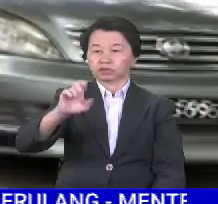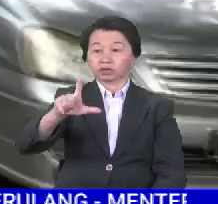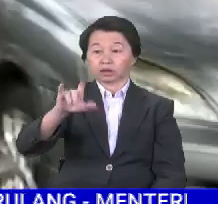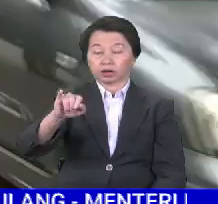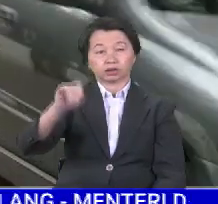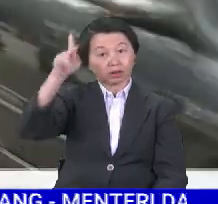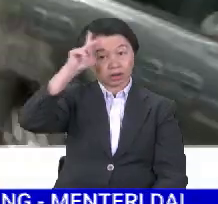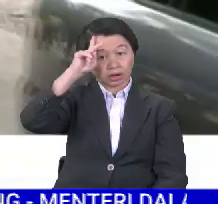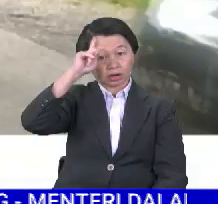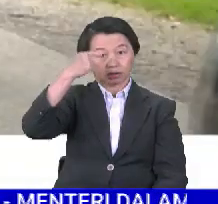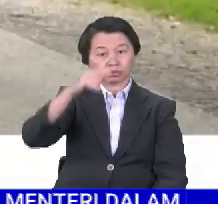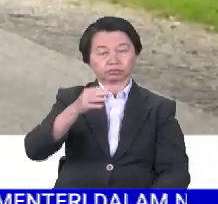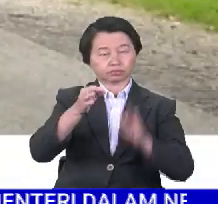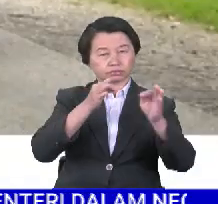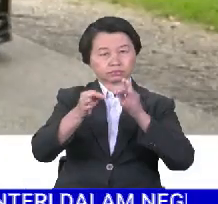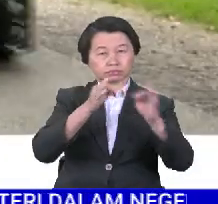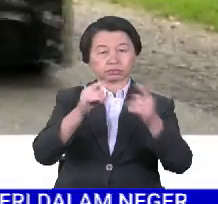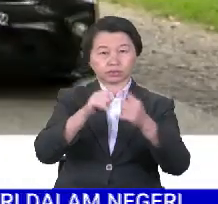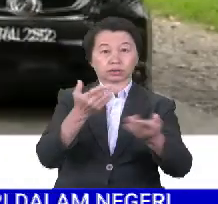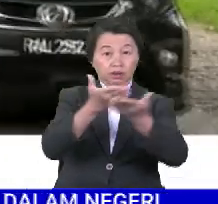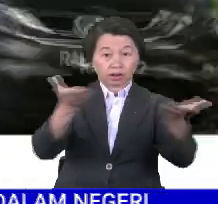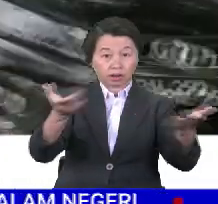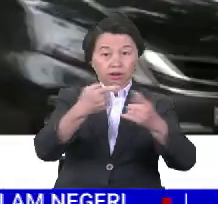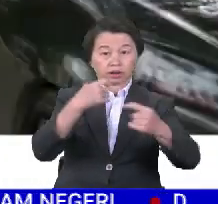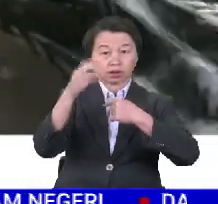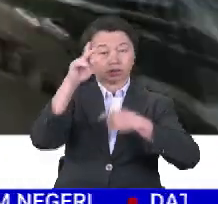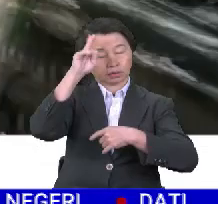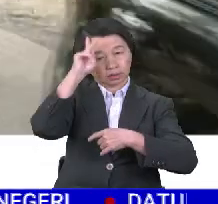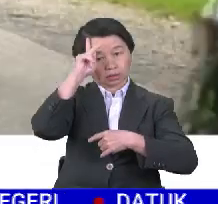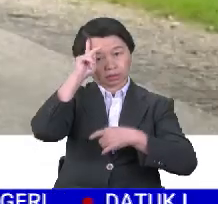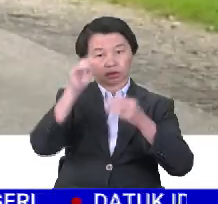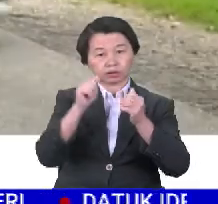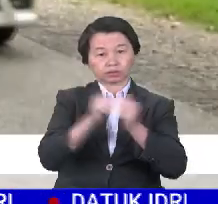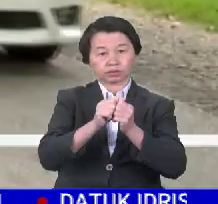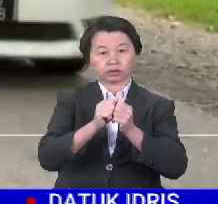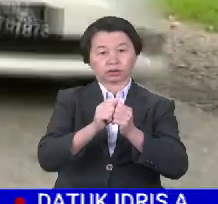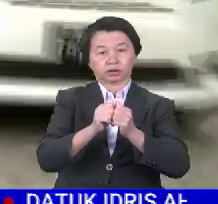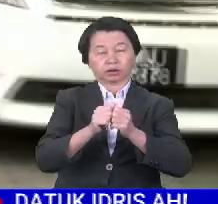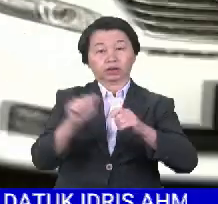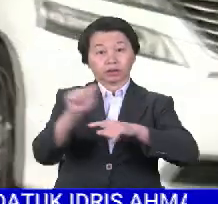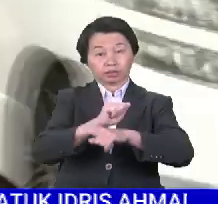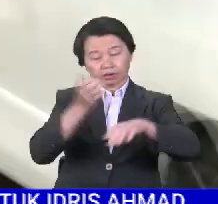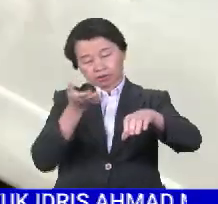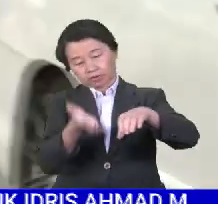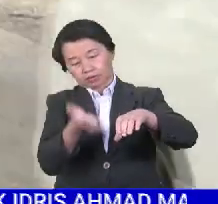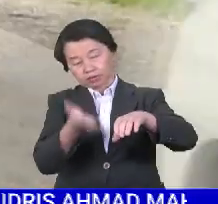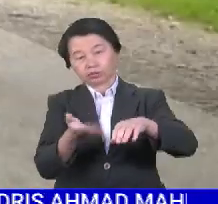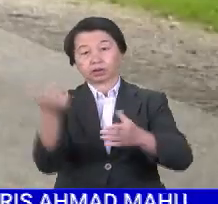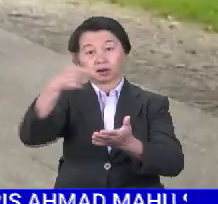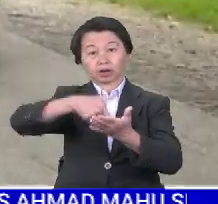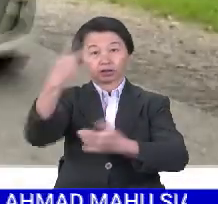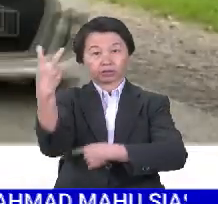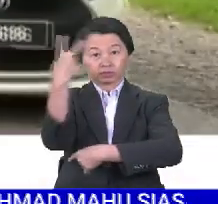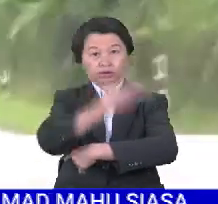bagi membawakan aliran trafik terkini kepada anda dari negeri Kelantan bersempena ibadah korban yang akan tiba 2 hari lagi. Dan